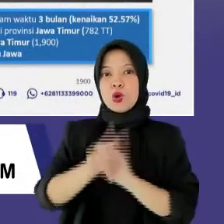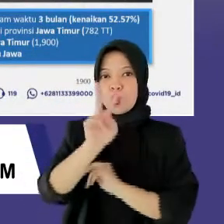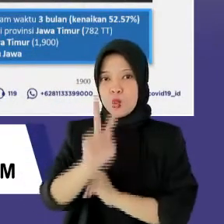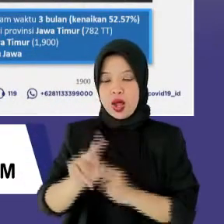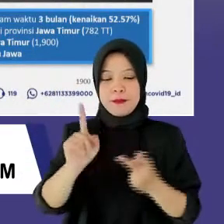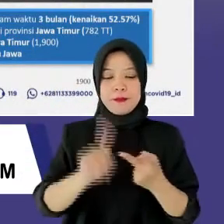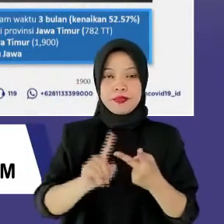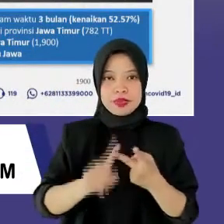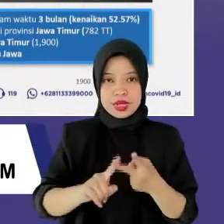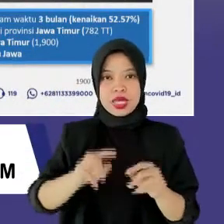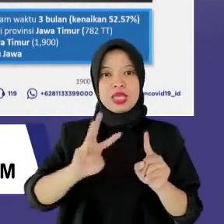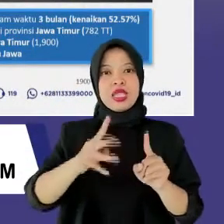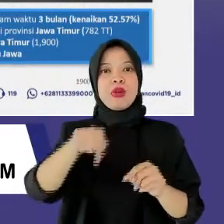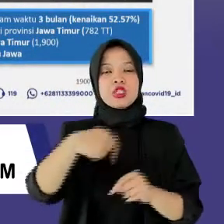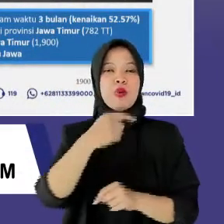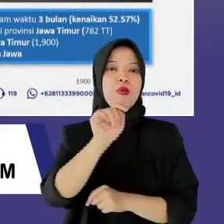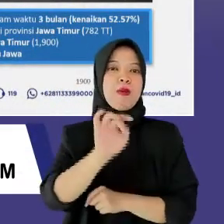keduanya